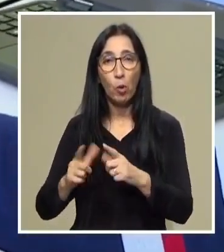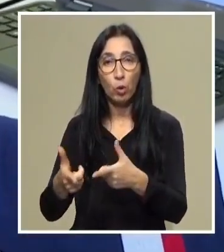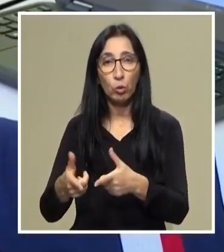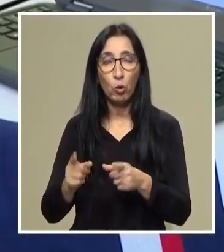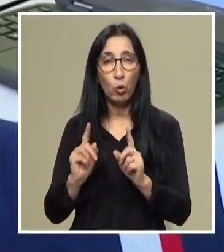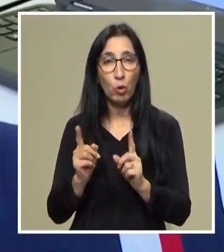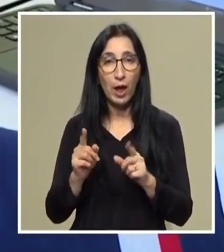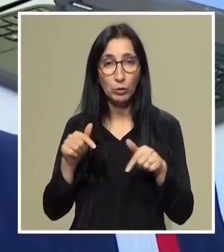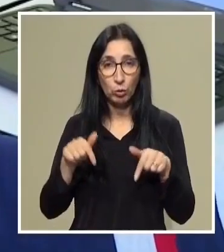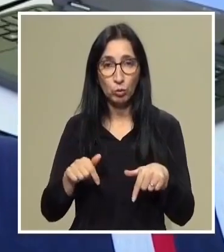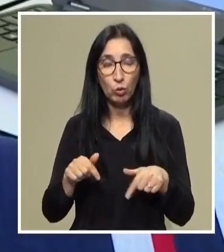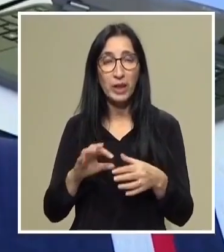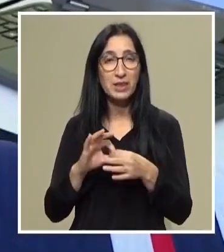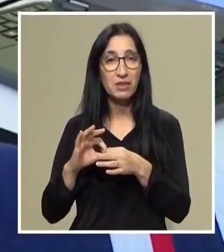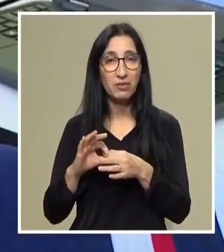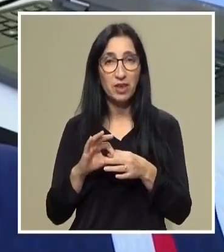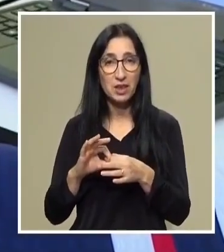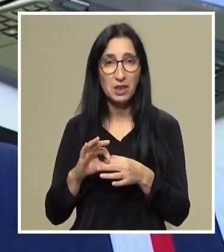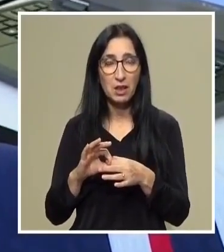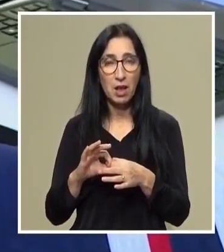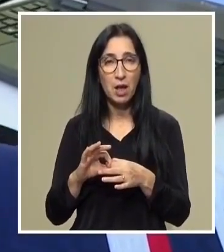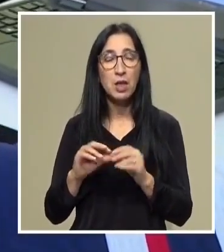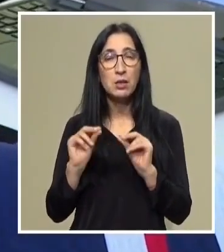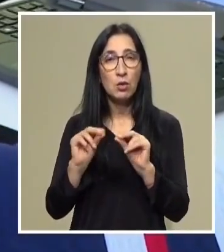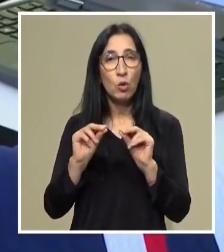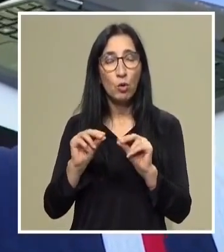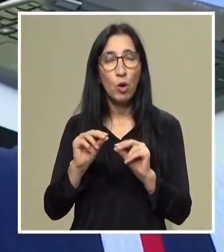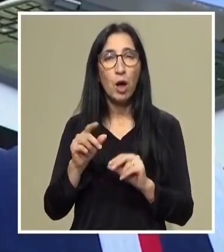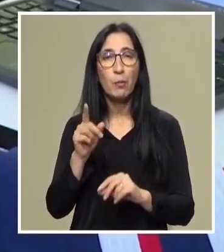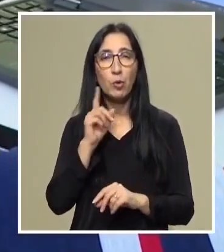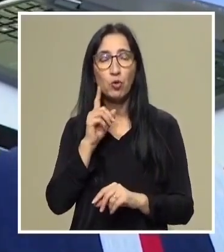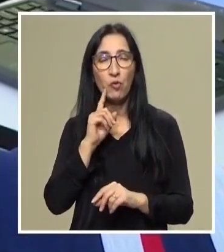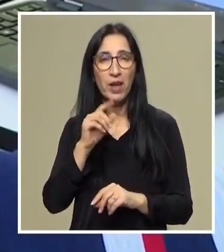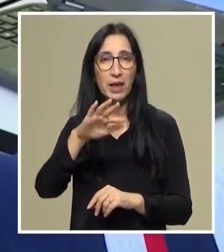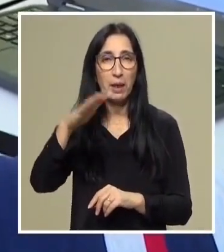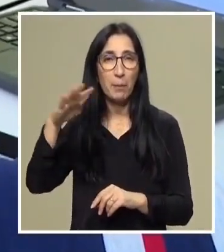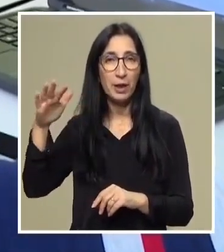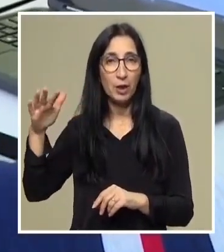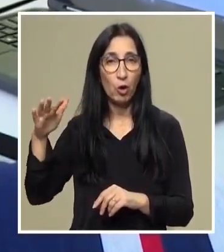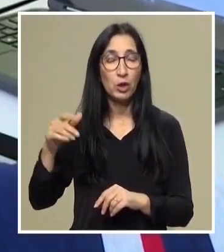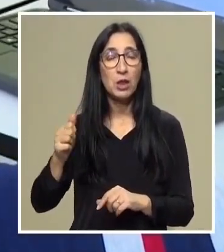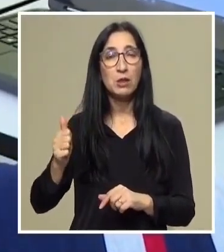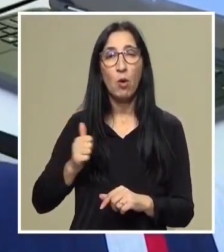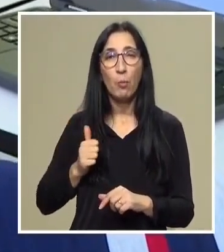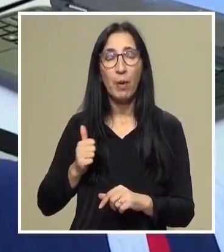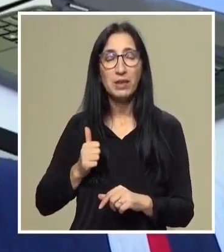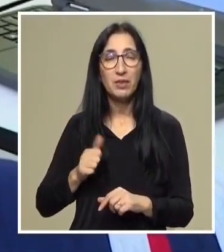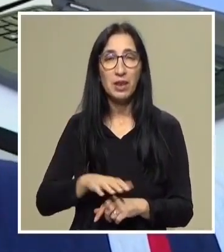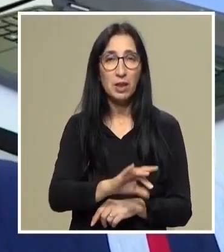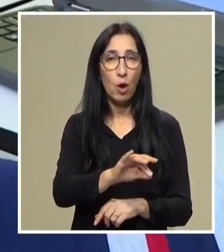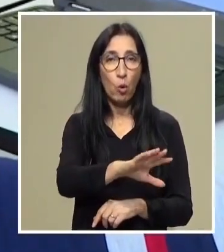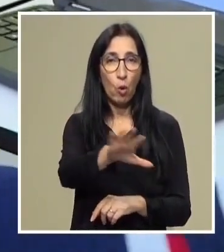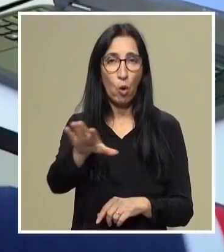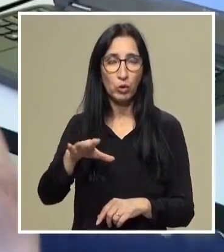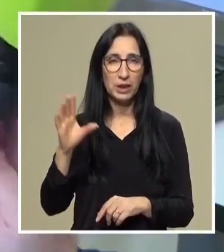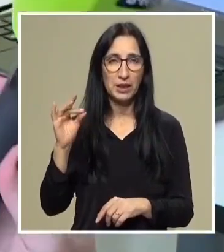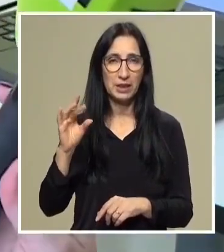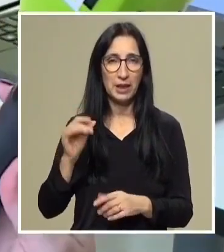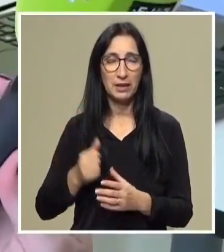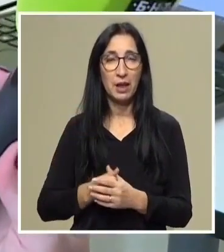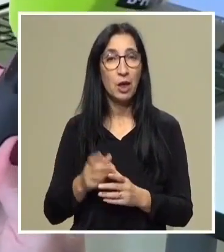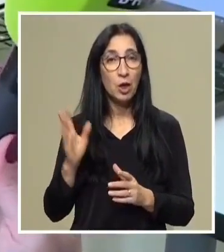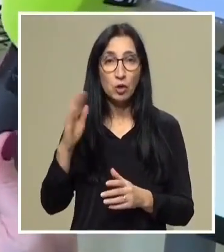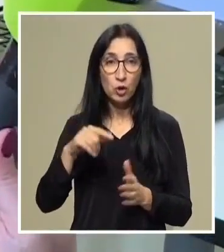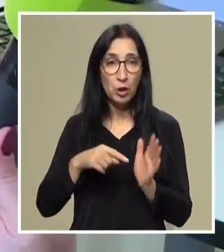тук тя е свързана с урокът ни по човекът и природа за опазването на околната среда. Ще